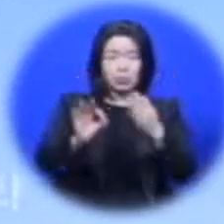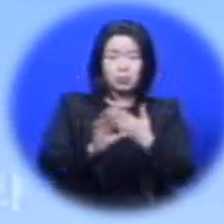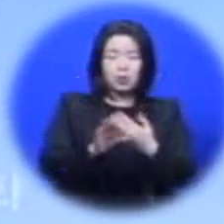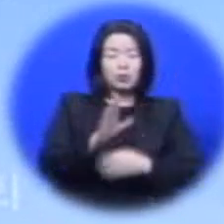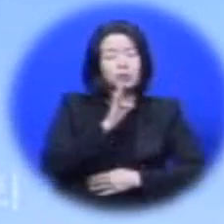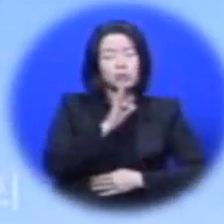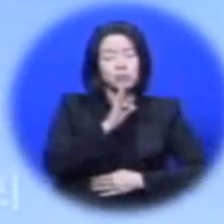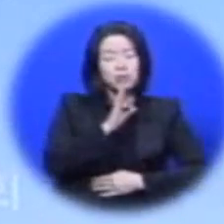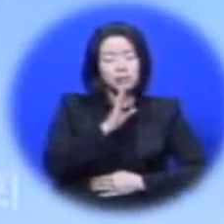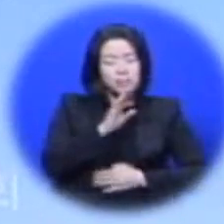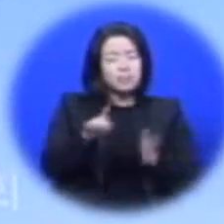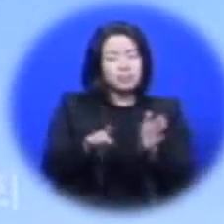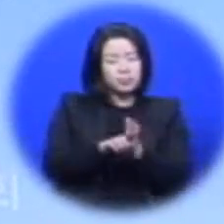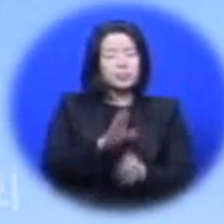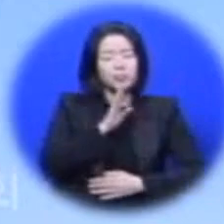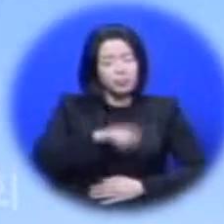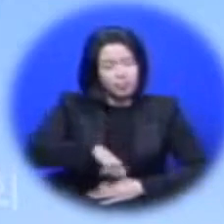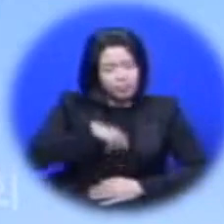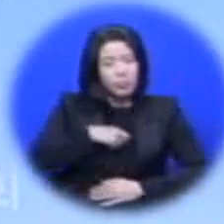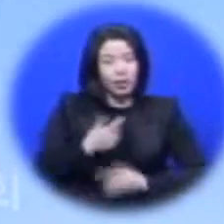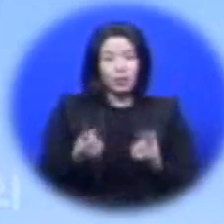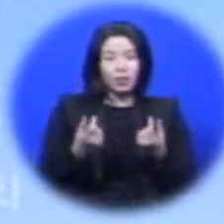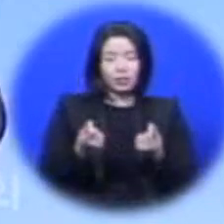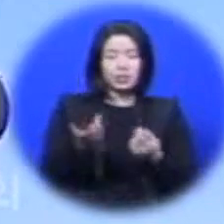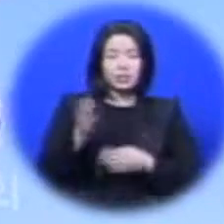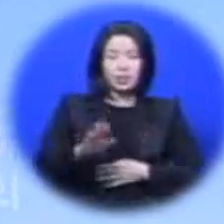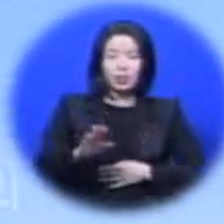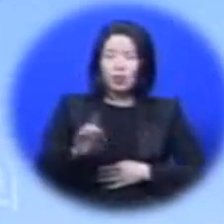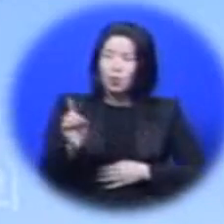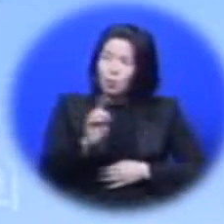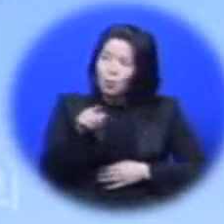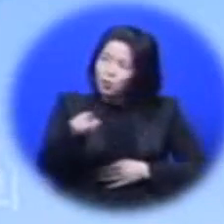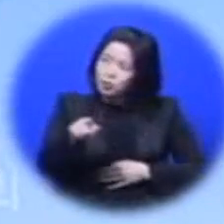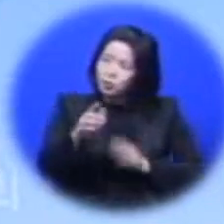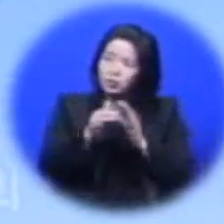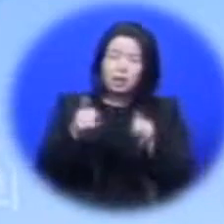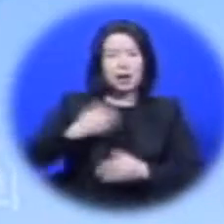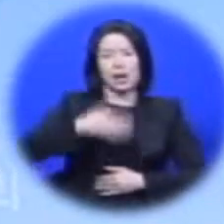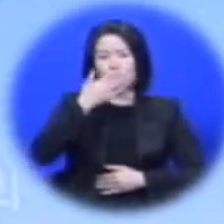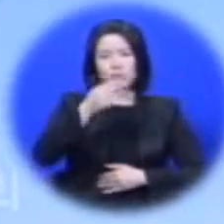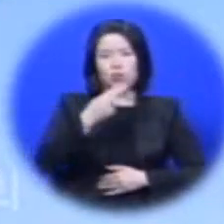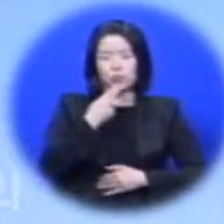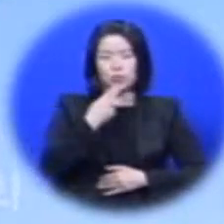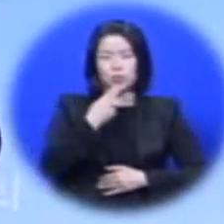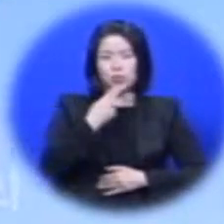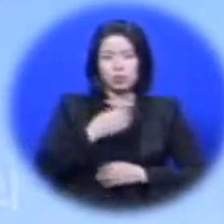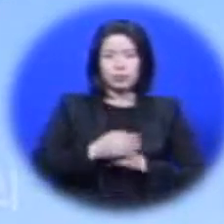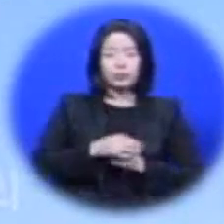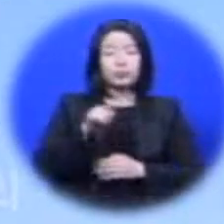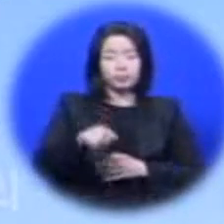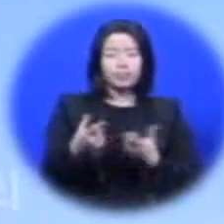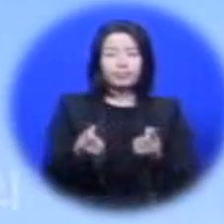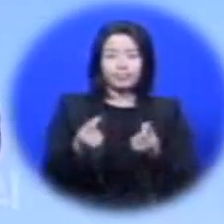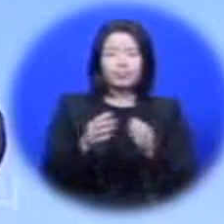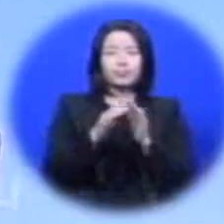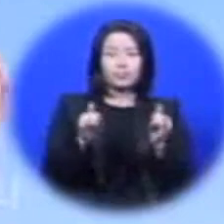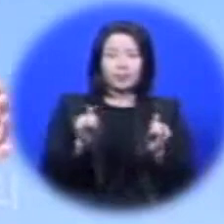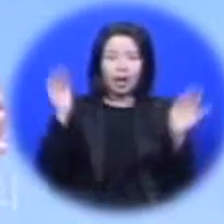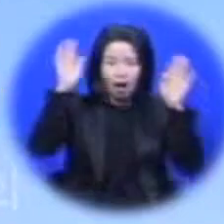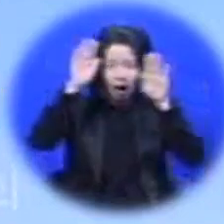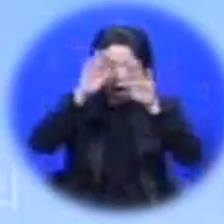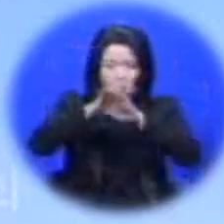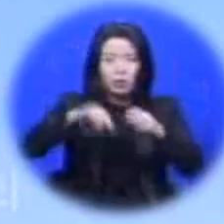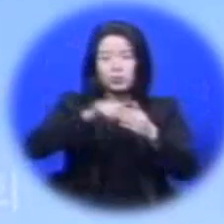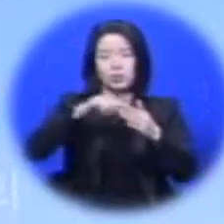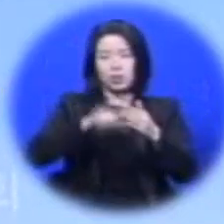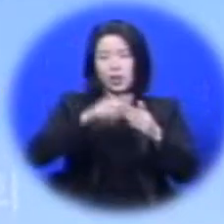참 신실하신 것 같긴 한데 도무지 그 사람을 알 수가 없는 사람이 있죠. 이런 사람이 어둠 속에